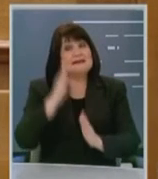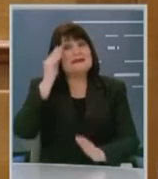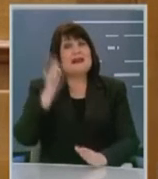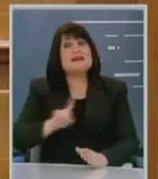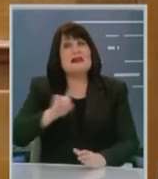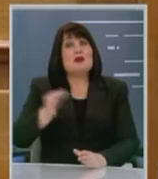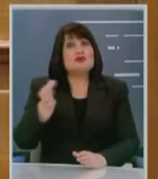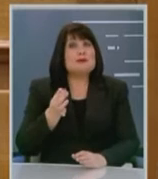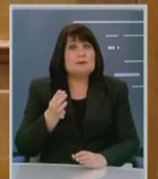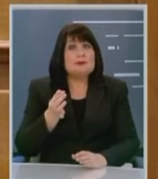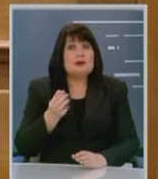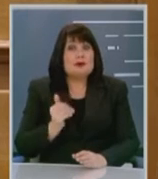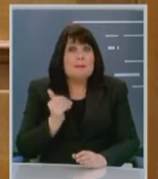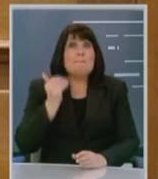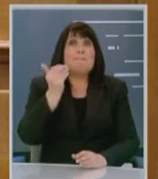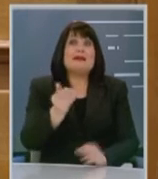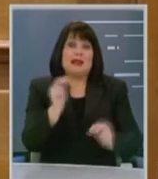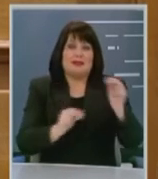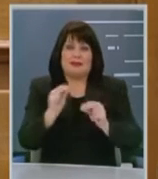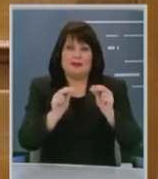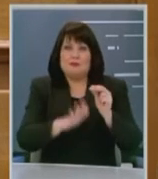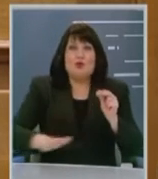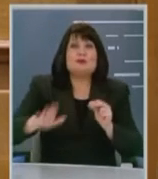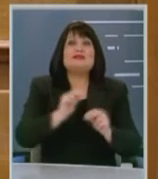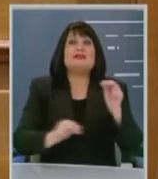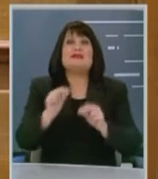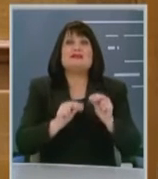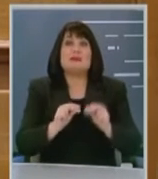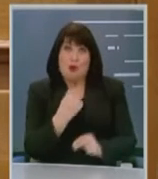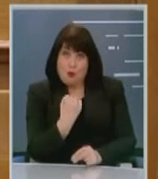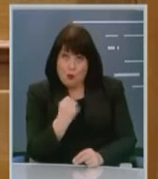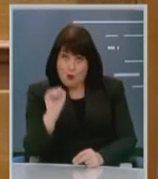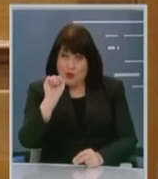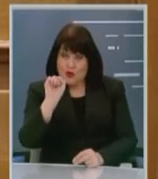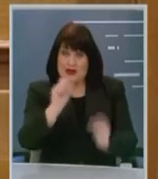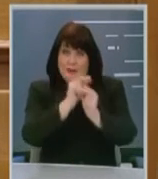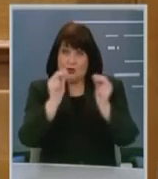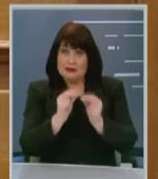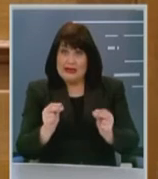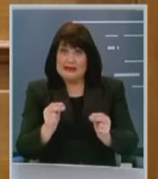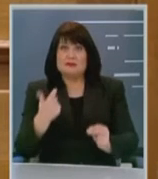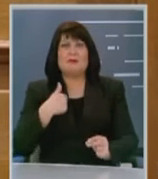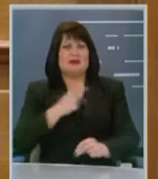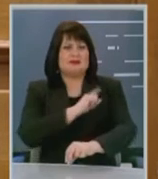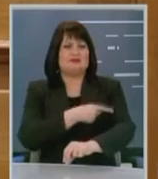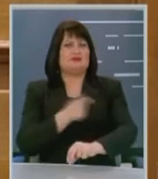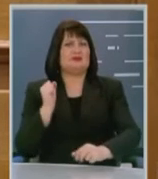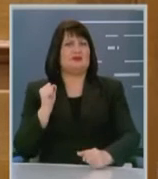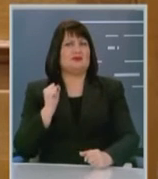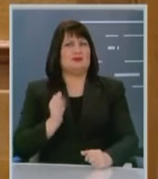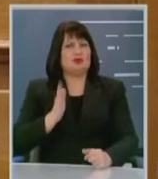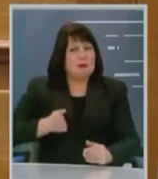ότι ακολούθησε ένα δημοψήφισμα και το όχι του δημοψηφίσματος μας έδωσε αυτή τη δυναμική για